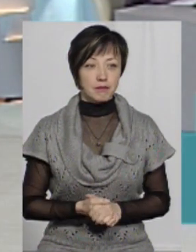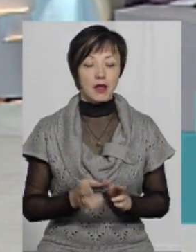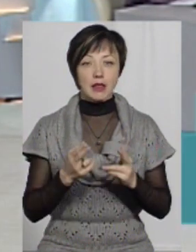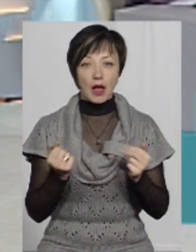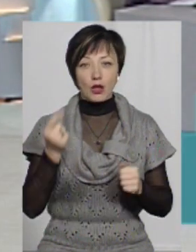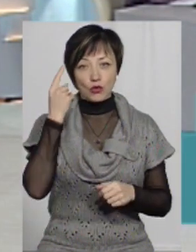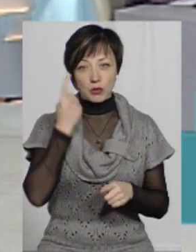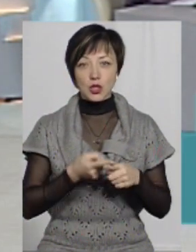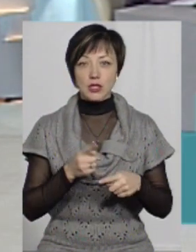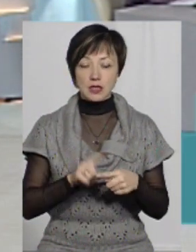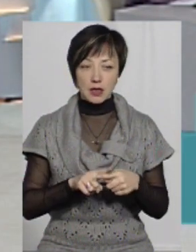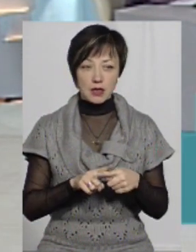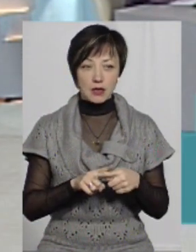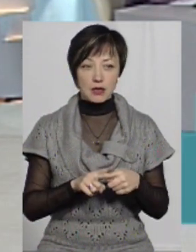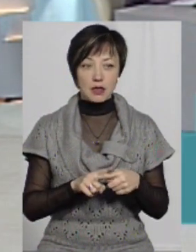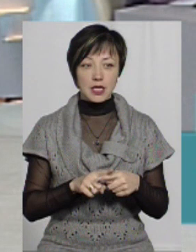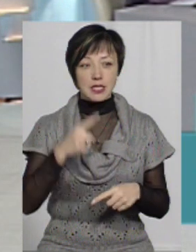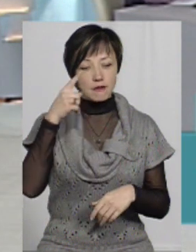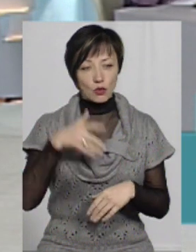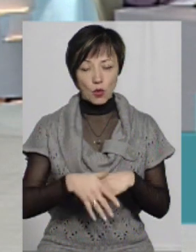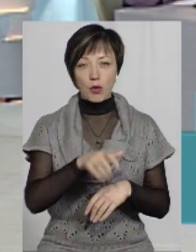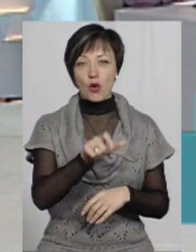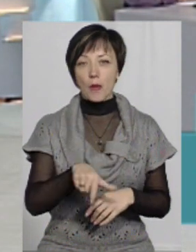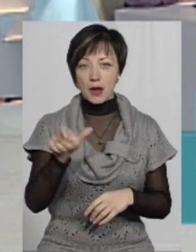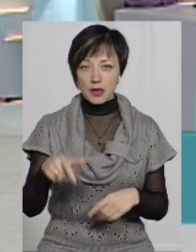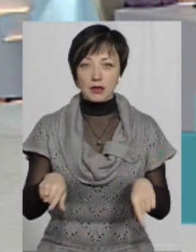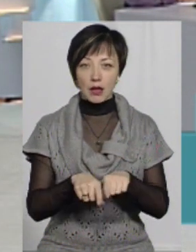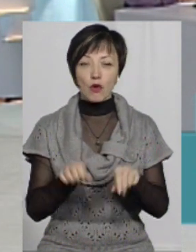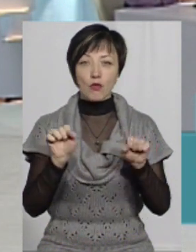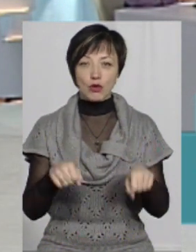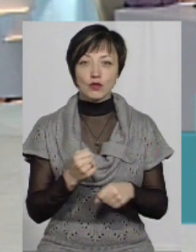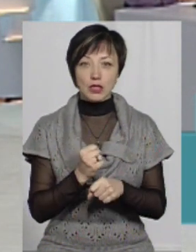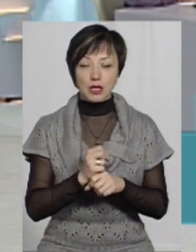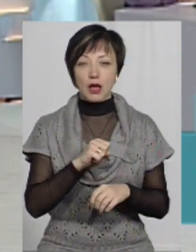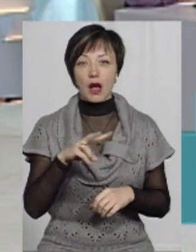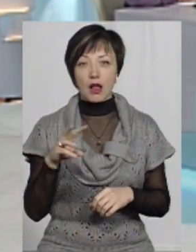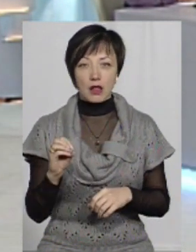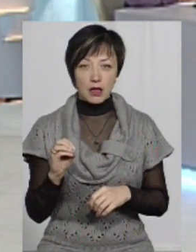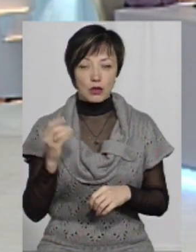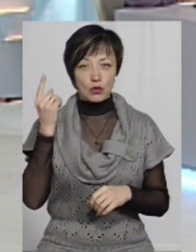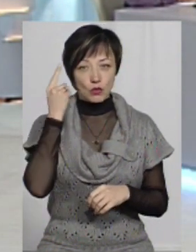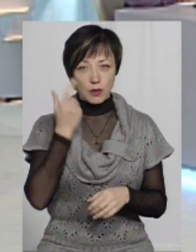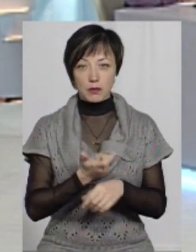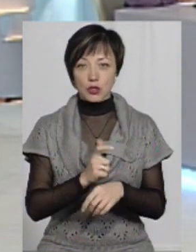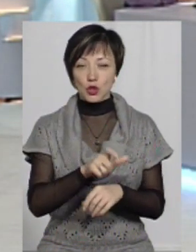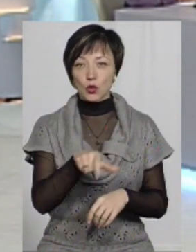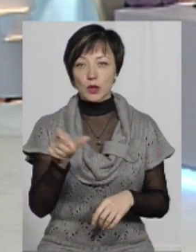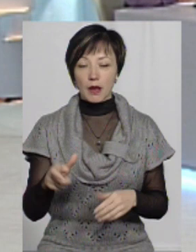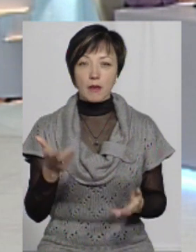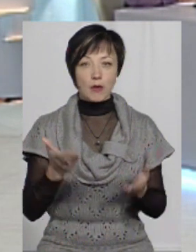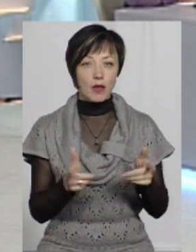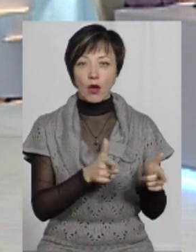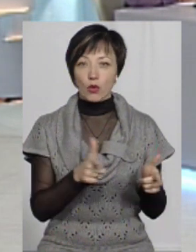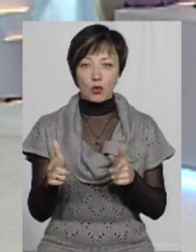Так, я думаю, що це свідомі громадяни так можуть вчинити, але думаю, більшість людей,